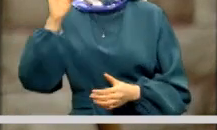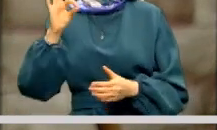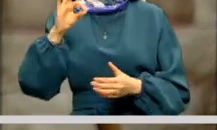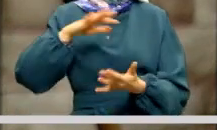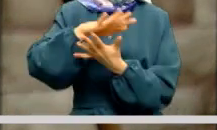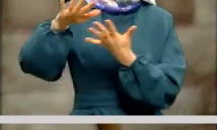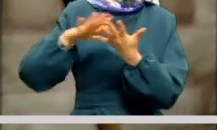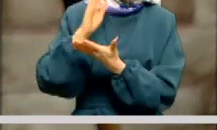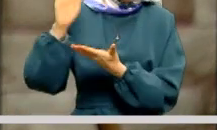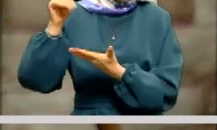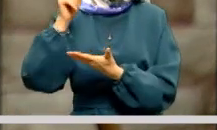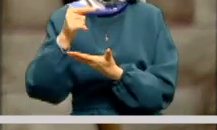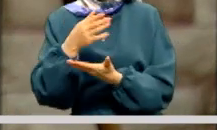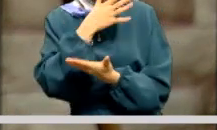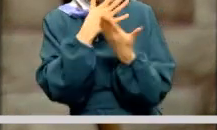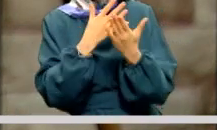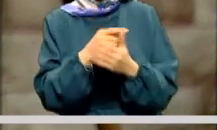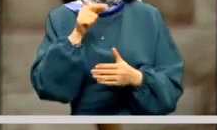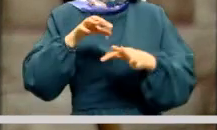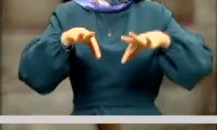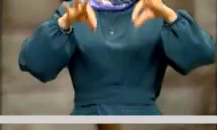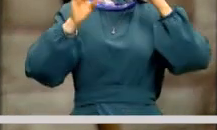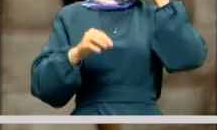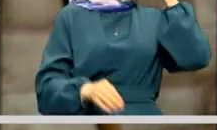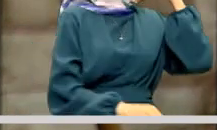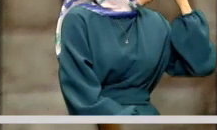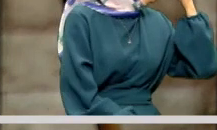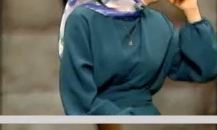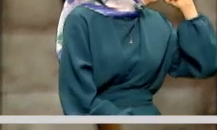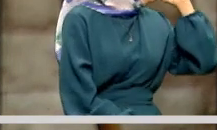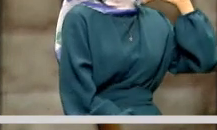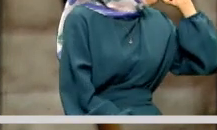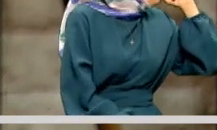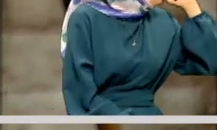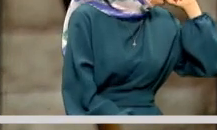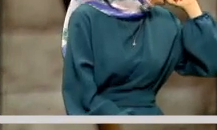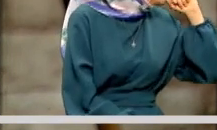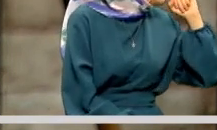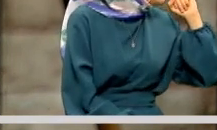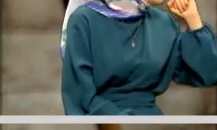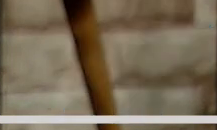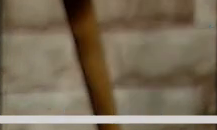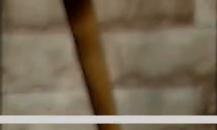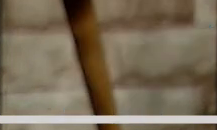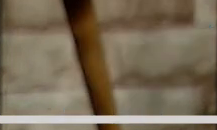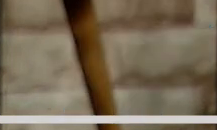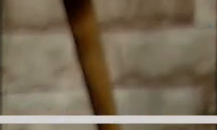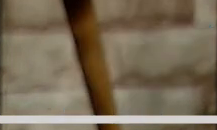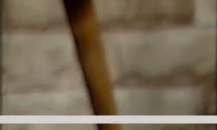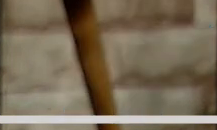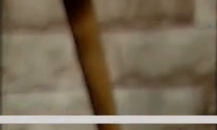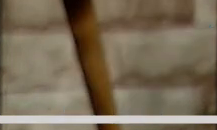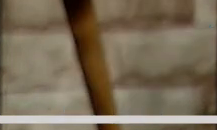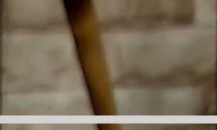hakikat Dolayısıyla ona hazırlık onu kazanma yönüyle mücadelemiz cenneti hedeftir şimdi